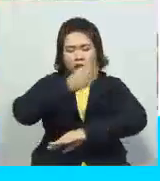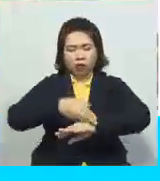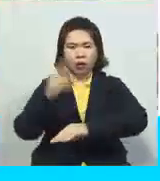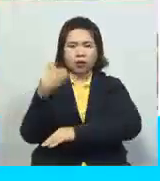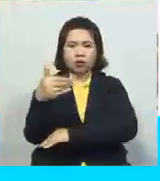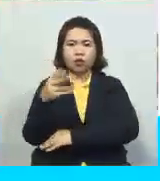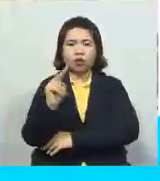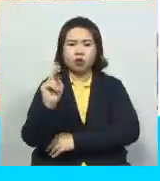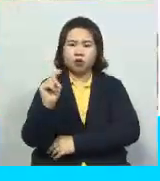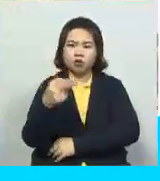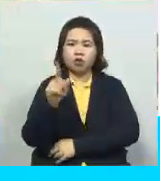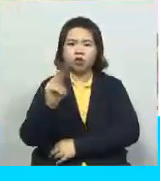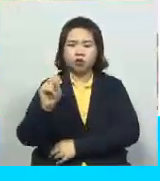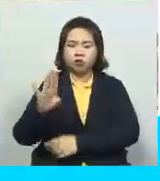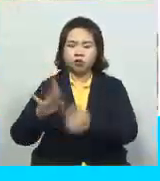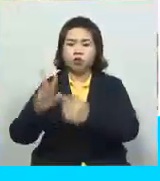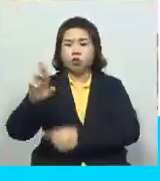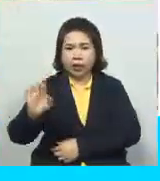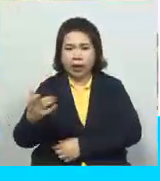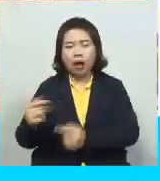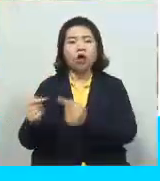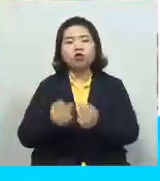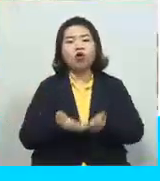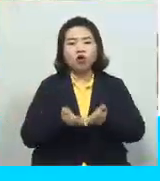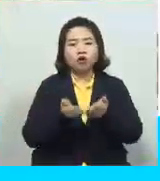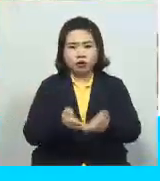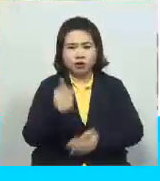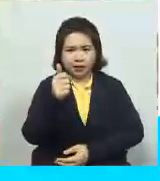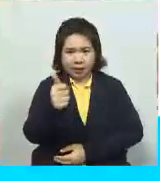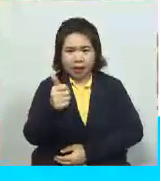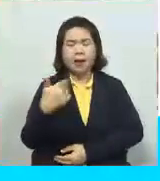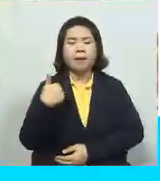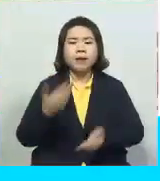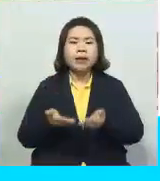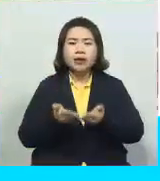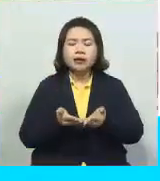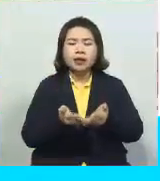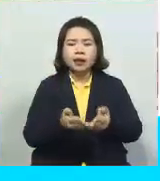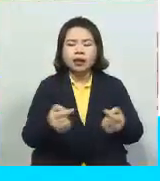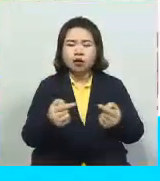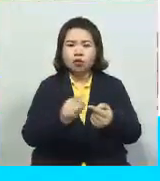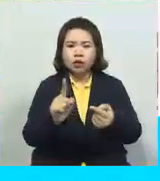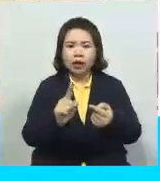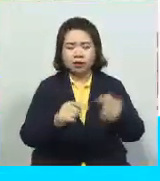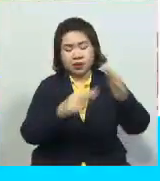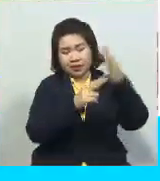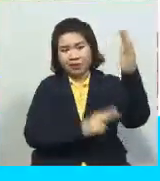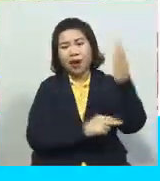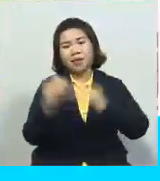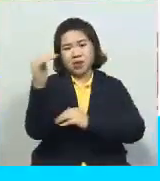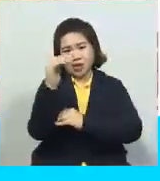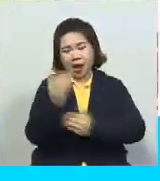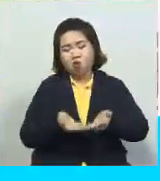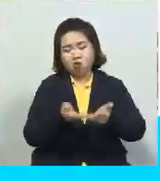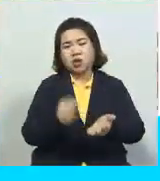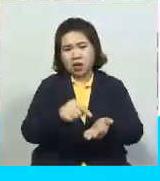จะข้ามเรือมาฝั่งนี้ก็มาจอดที่ท่าเรือที่ฝั่งใต้สะพานสมเด็จพระปิ่นเกล้านะครับ